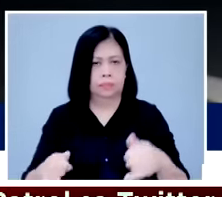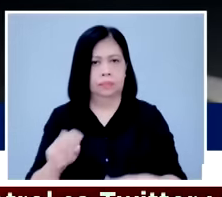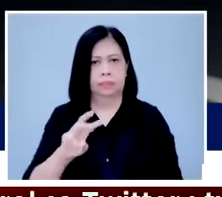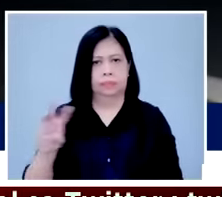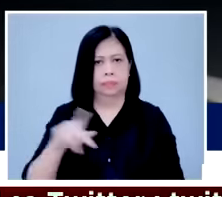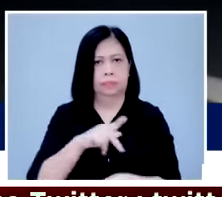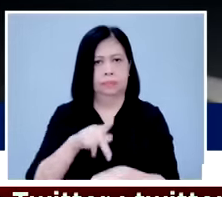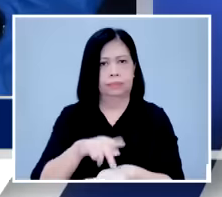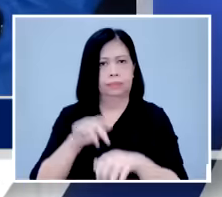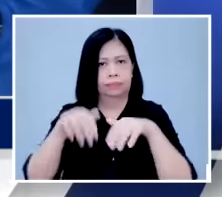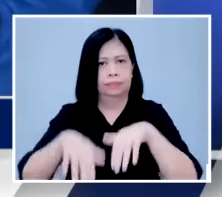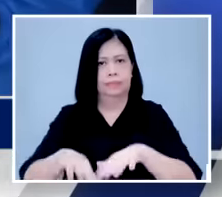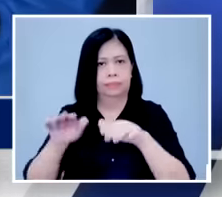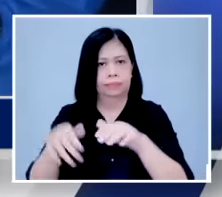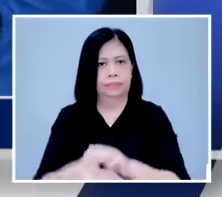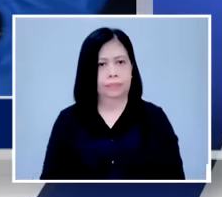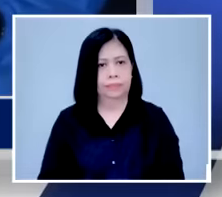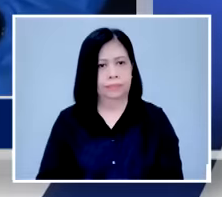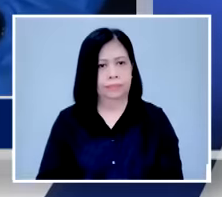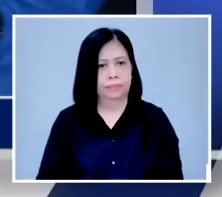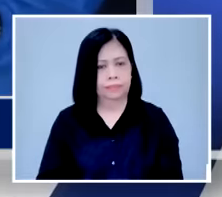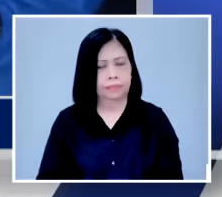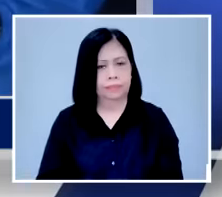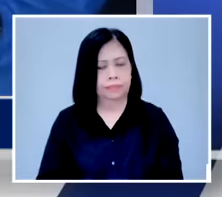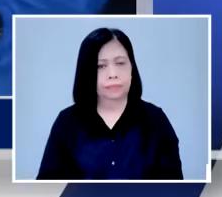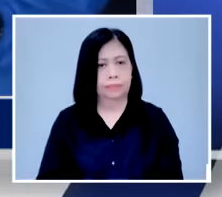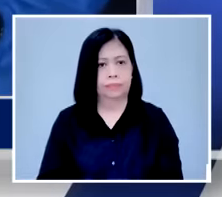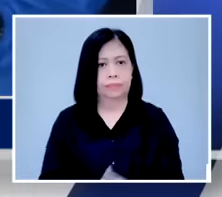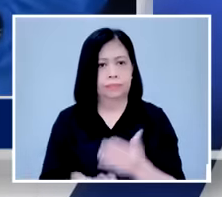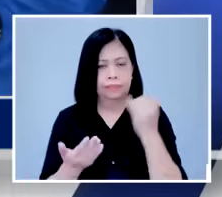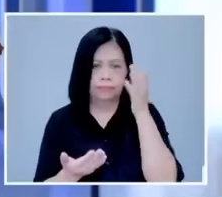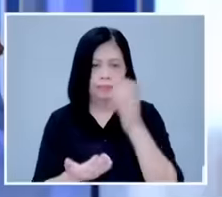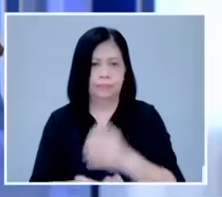Sea. Karen. Maraming salamat, Jeff Caparas.